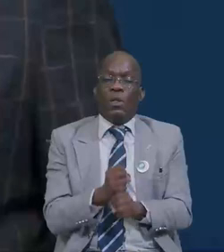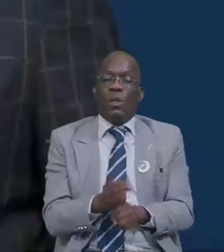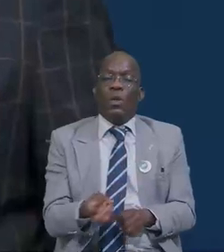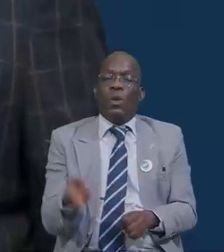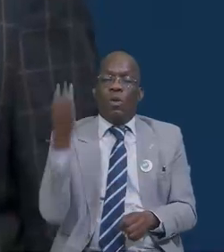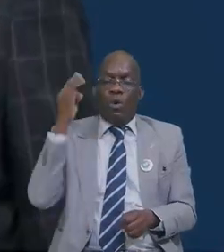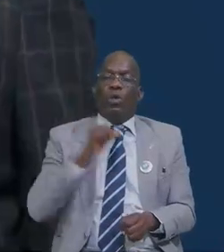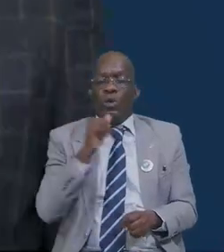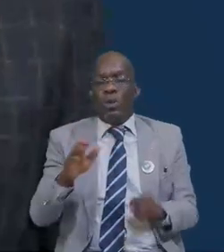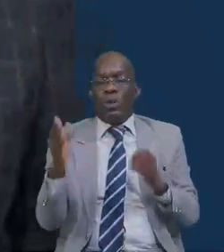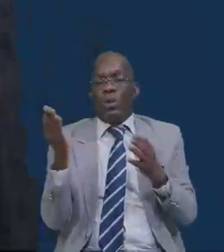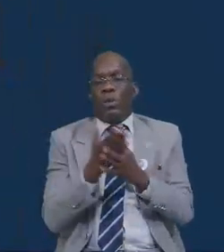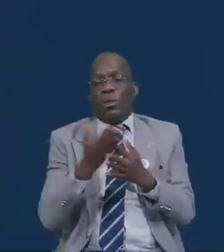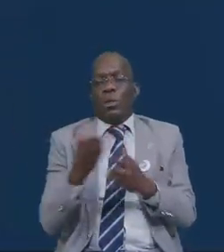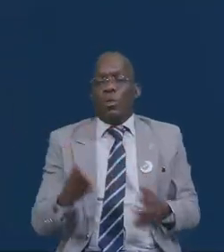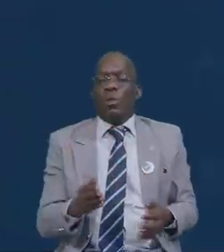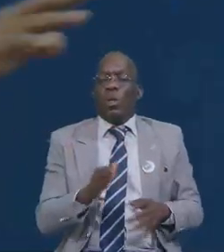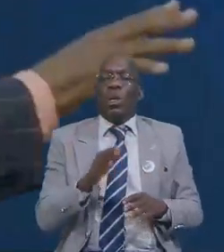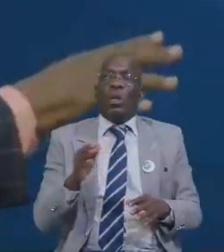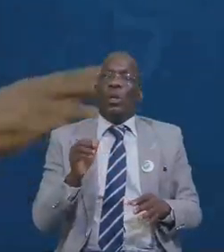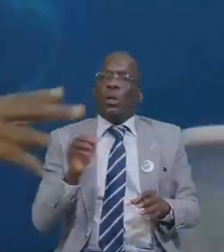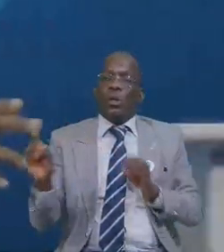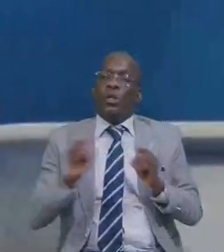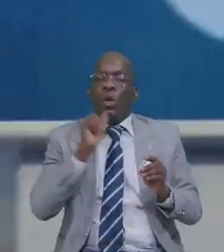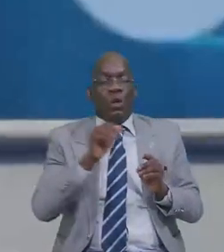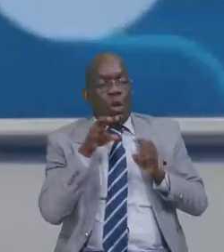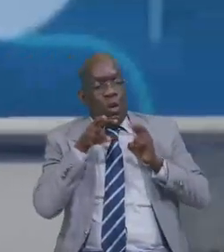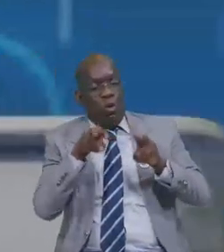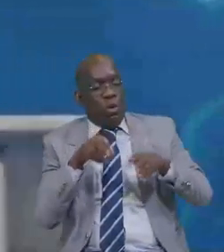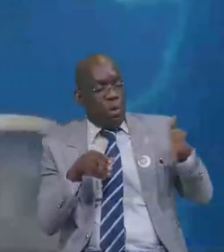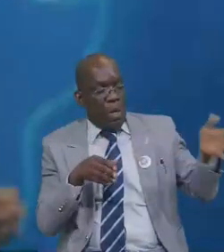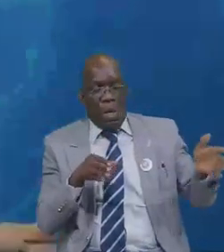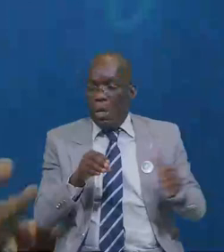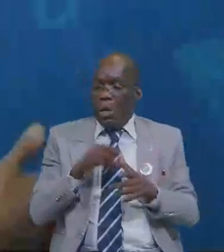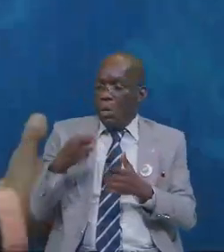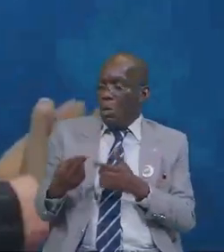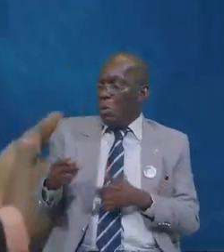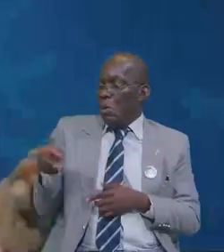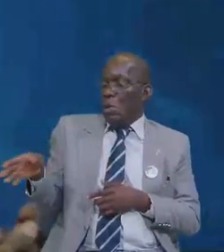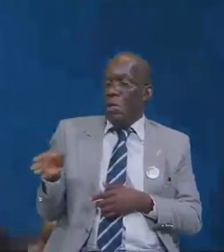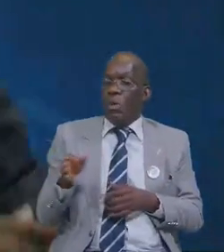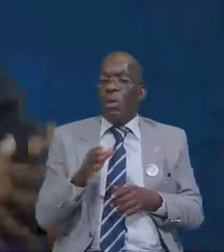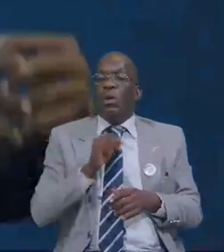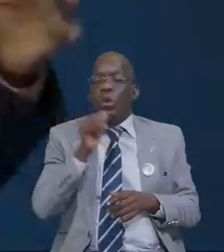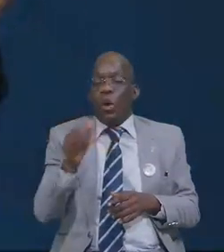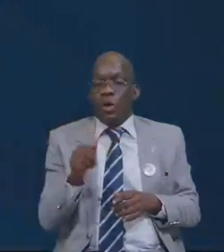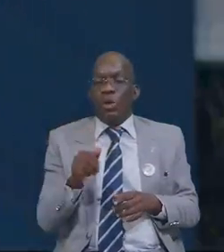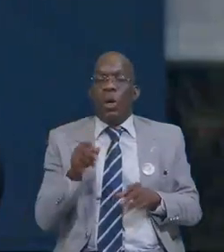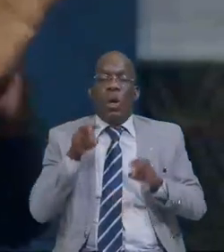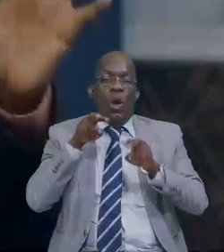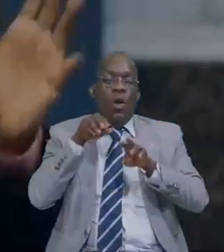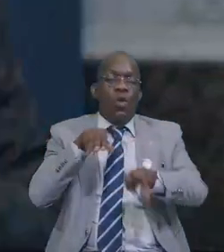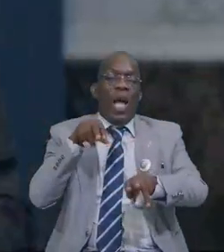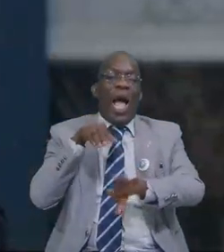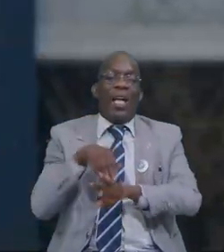elle n'était pas distraite. Elle n'a pas regardé par-ci, par-là. Elle ne regardait